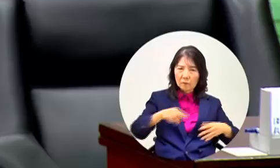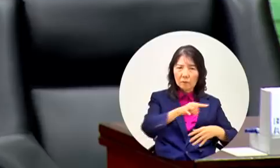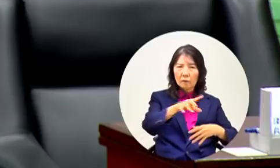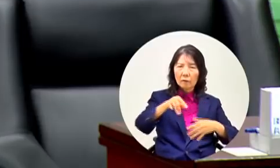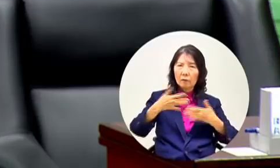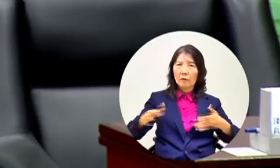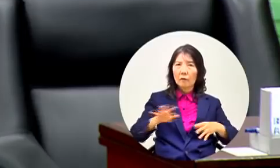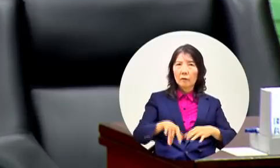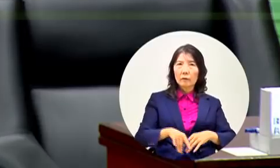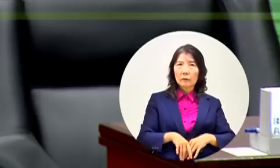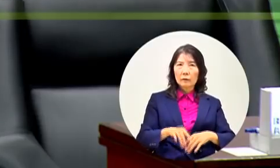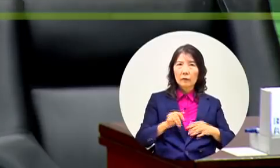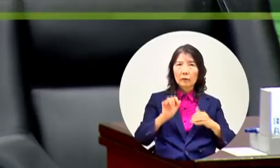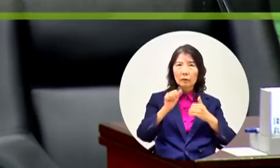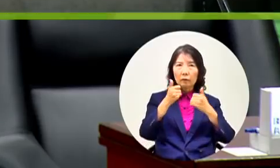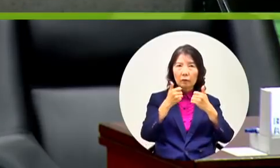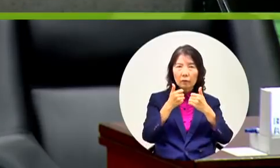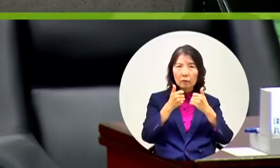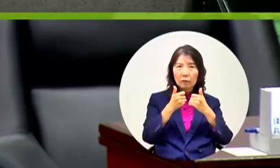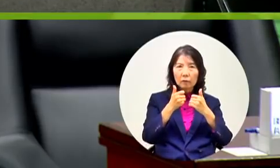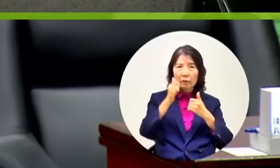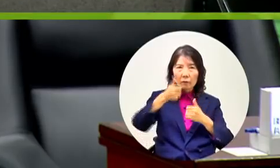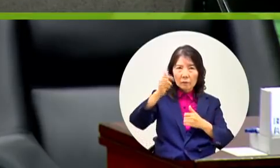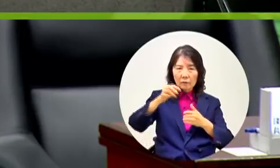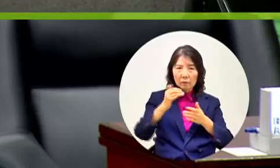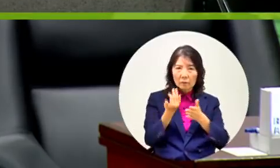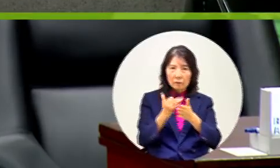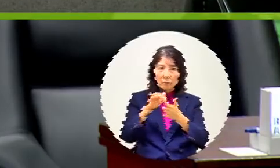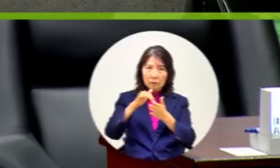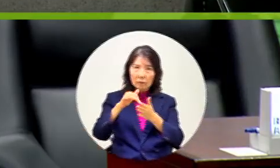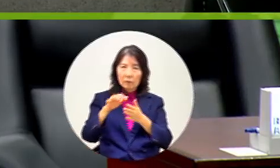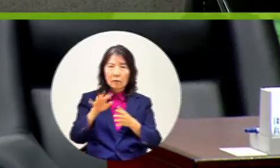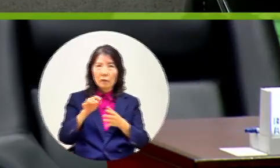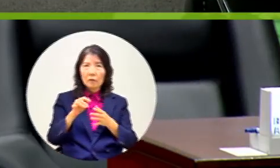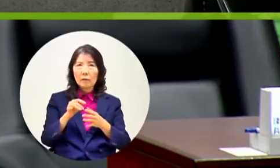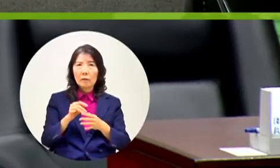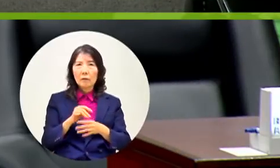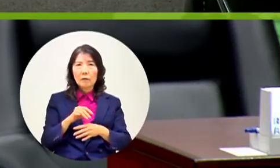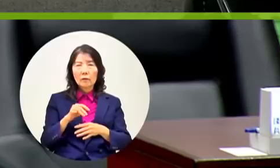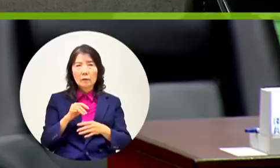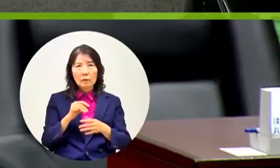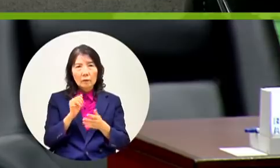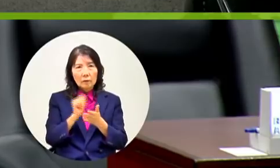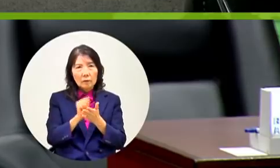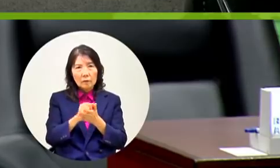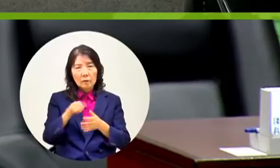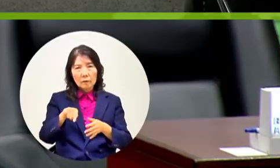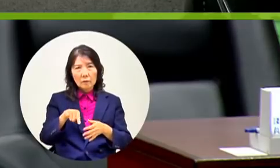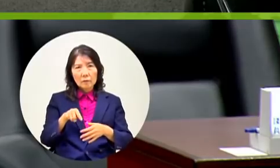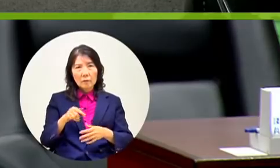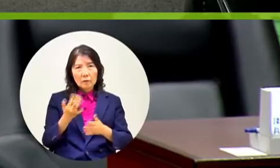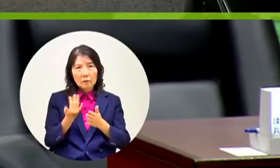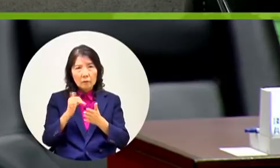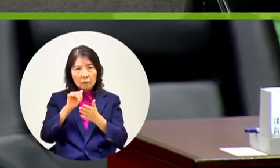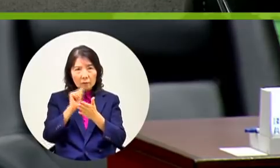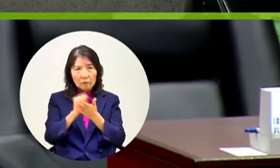讲到啊，咱的预算当中啊，咱的公务举例的编预算当中，其实哈，这个预算要多编一点，或